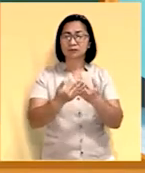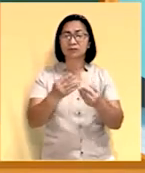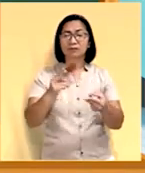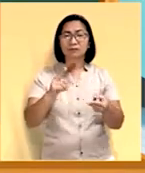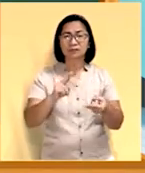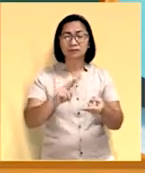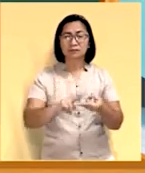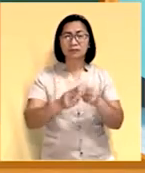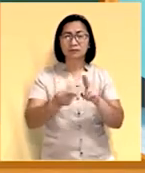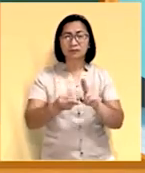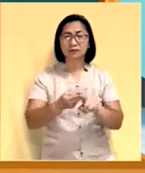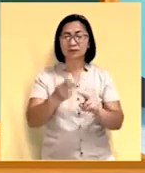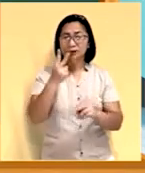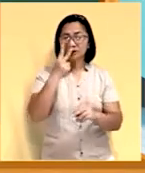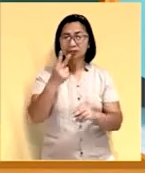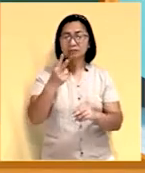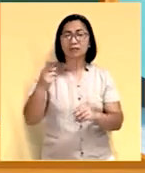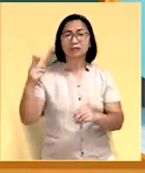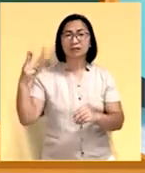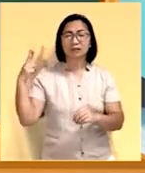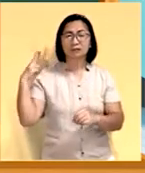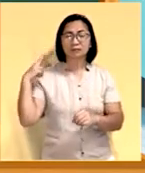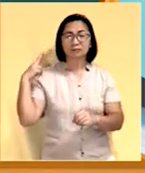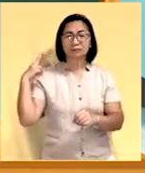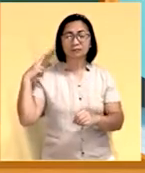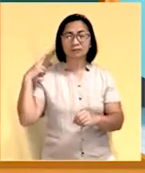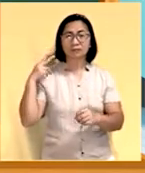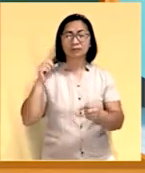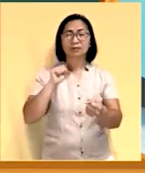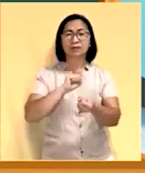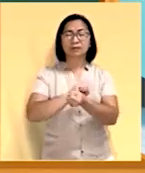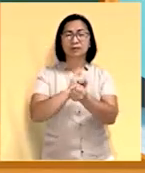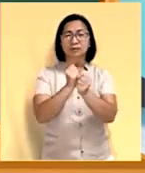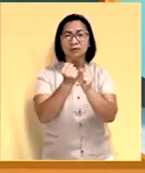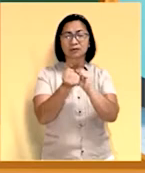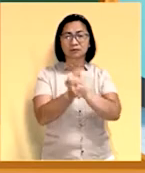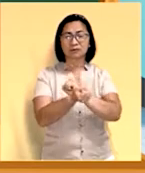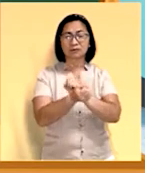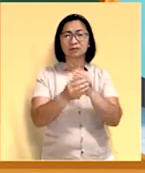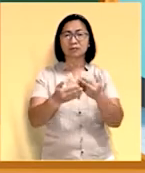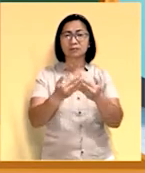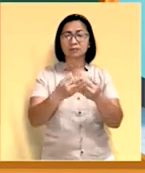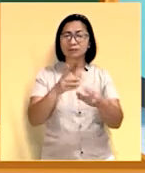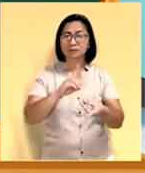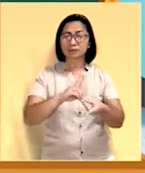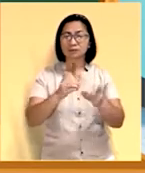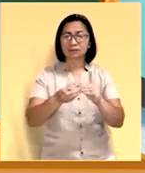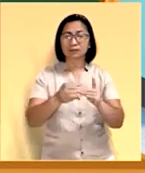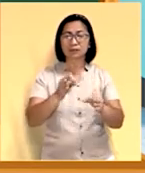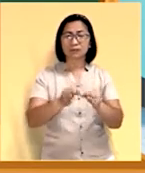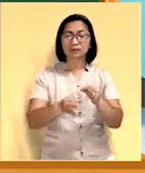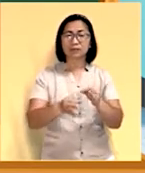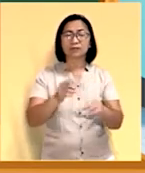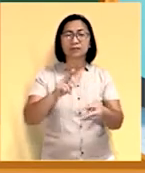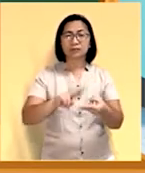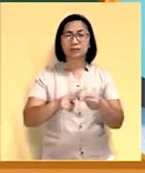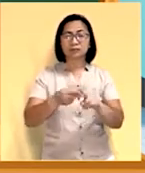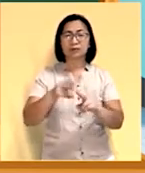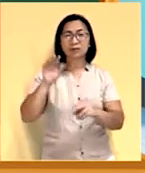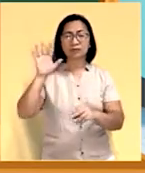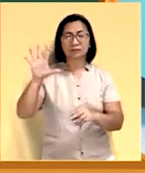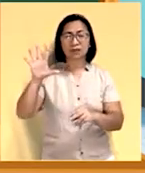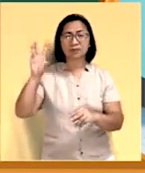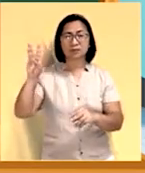pag-round off, titingnan lamang ang number na nasa kanan ng rounding digit. Kung ang number